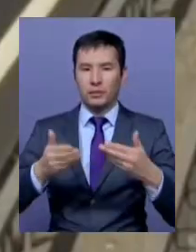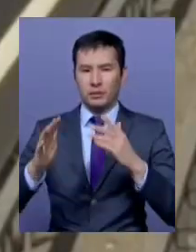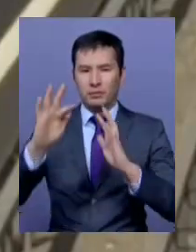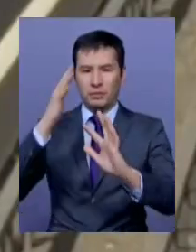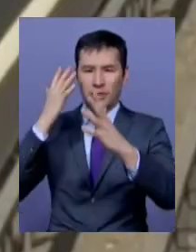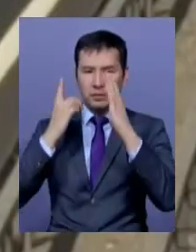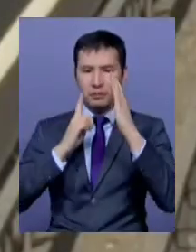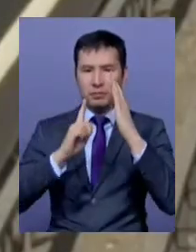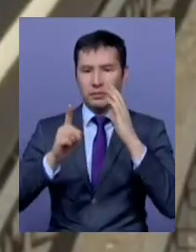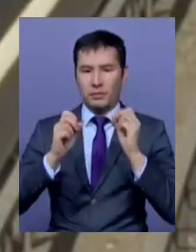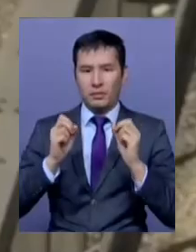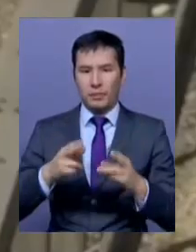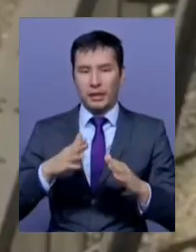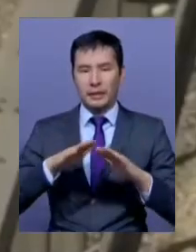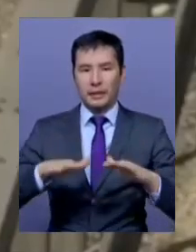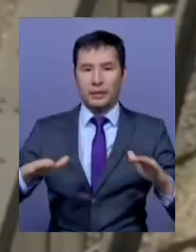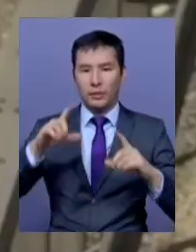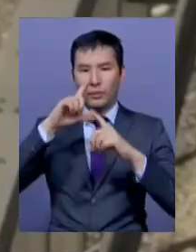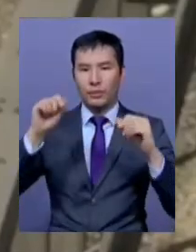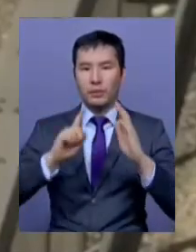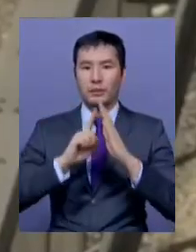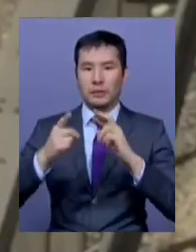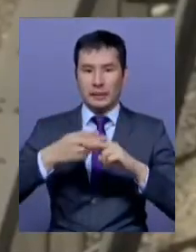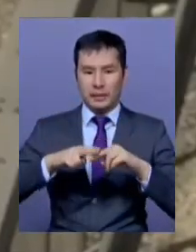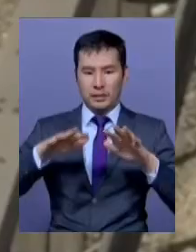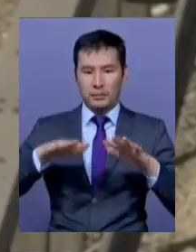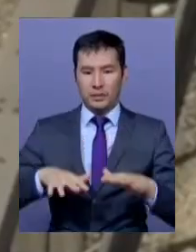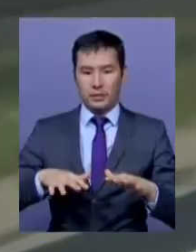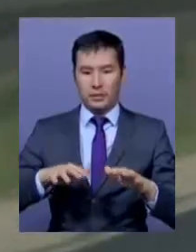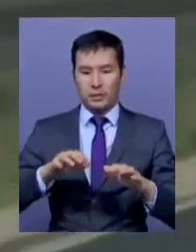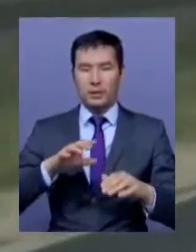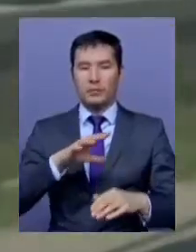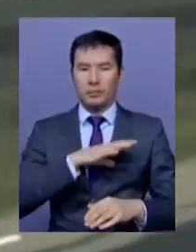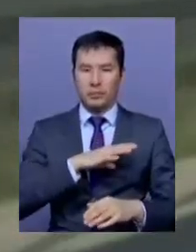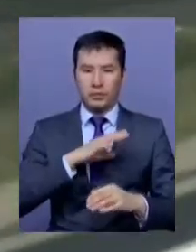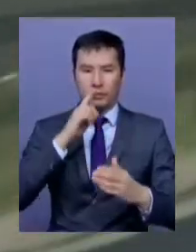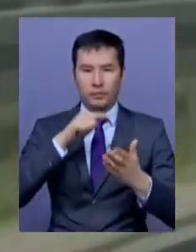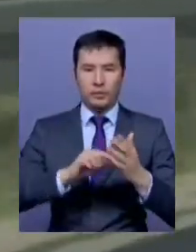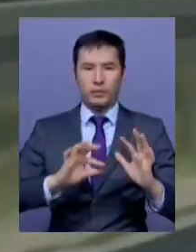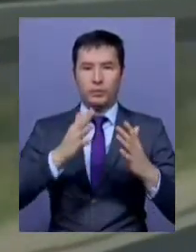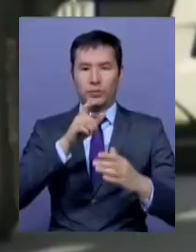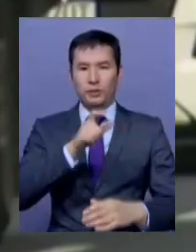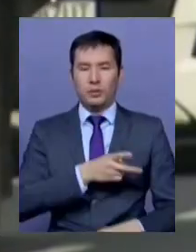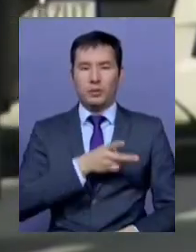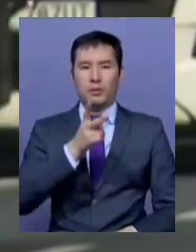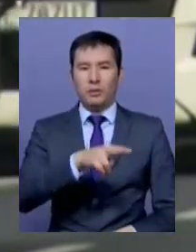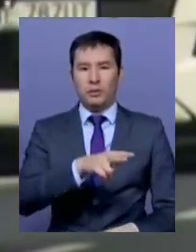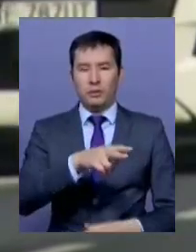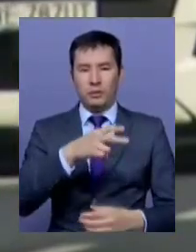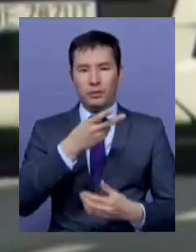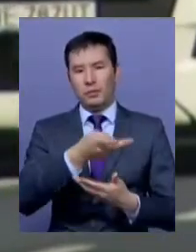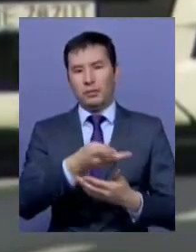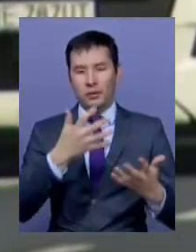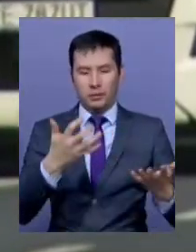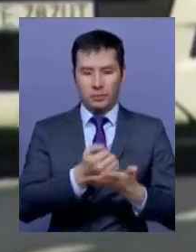адамнан қауіпті індет анықталған. Осыған сәйкес жергілікті билік жаңа шектеу шараларын қайтадан енгізуге мәжбүр. Мамандар жақын арада